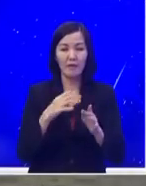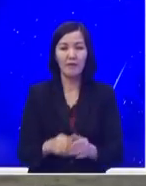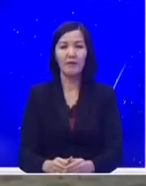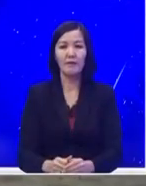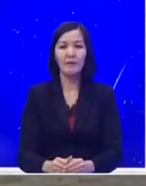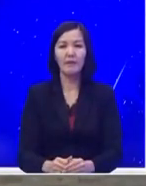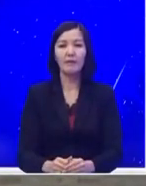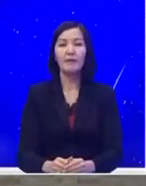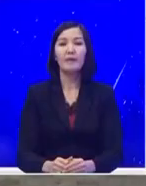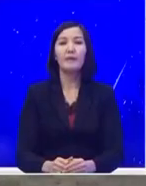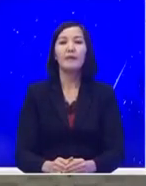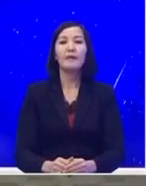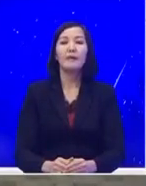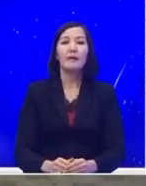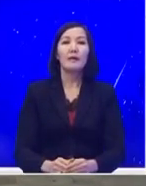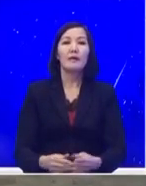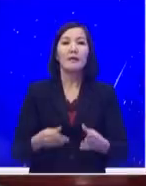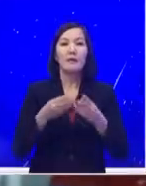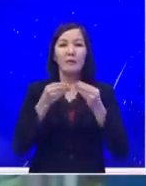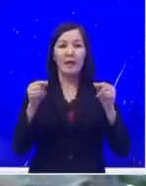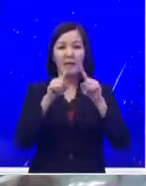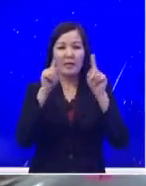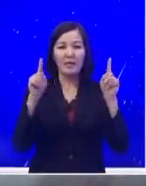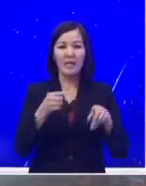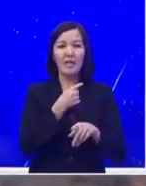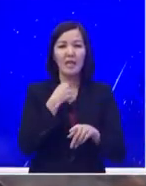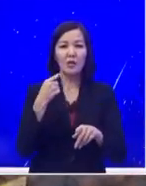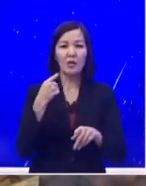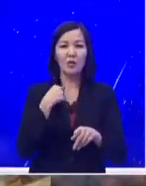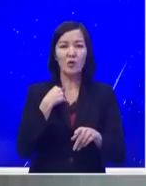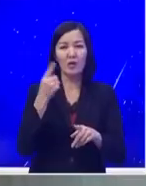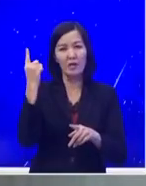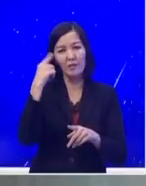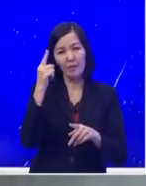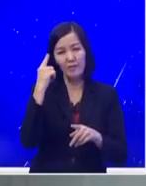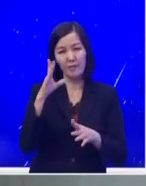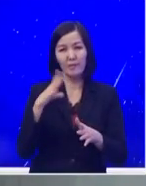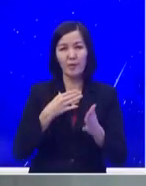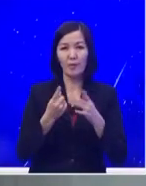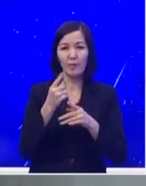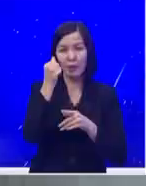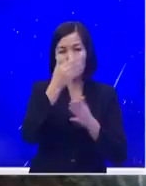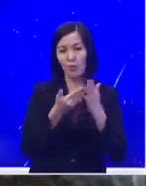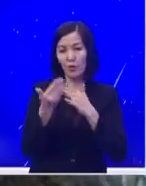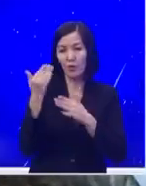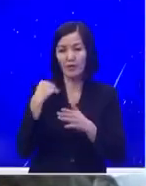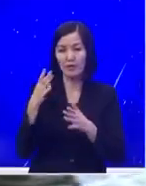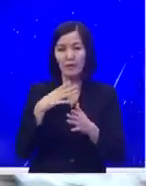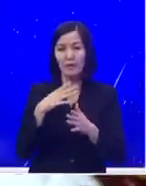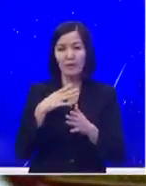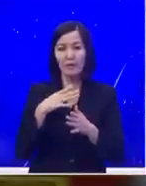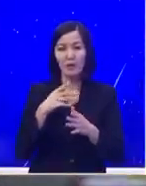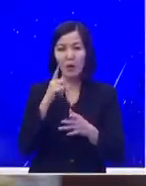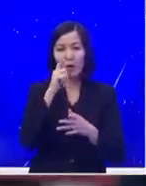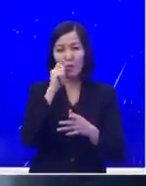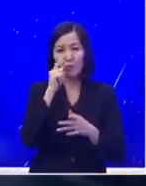Идея заменить полиэтиленовые пакеты на бумажные у талдыкурганца Никиты Шведина зародилась еще год назад. Однако заняться этим вопросом вплотную мужчина